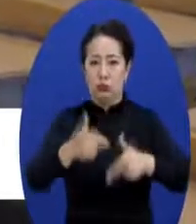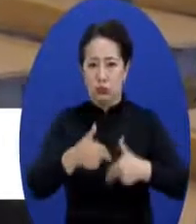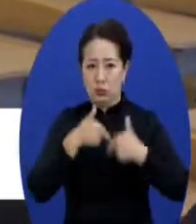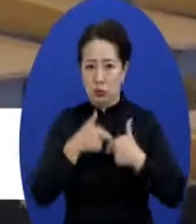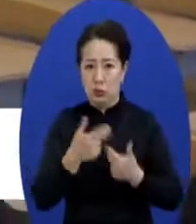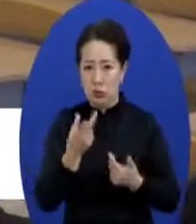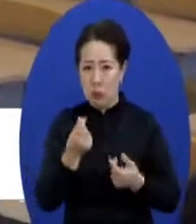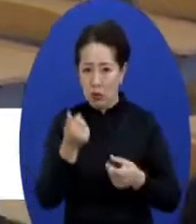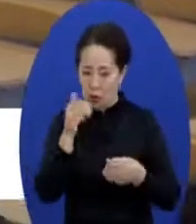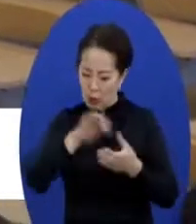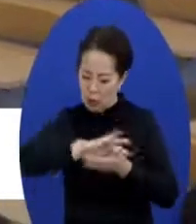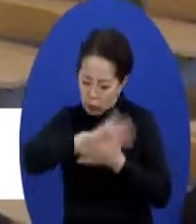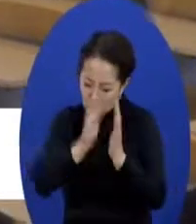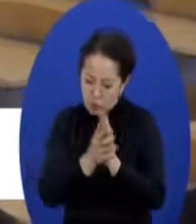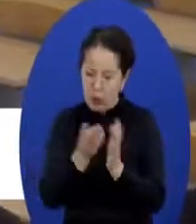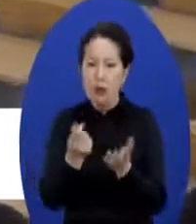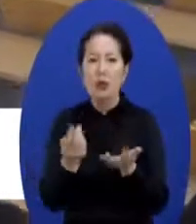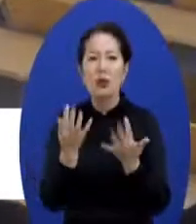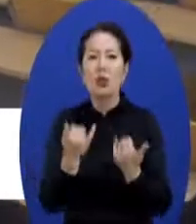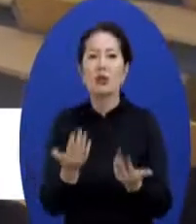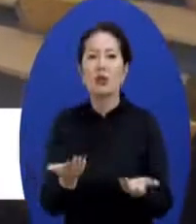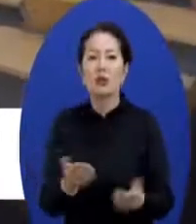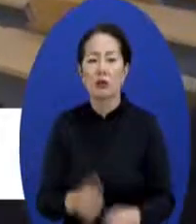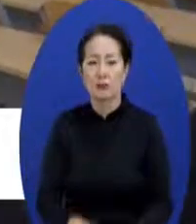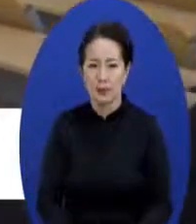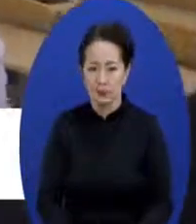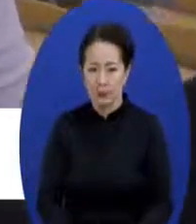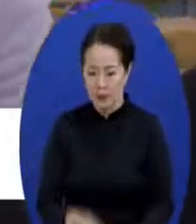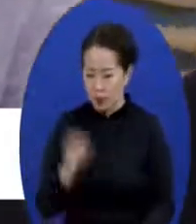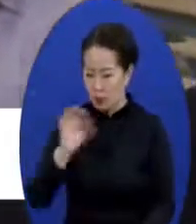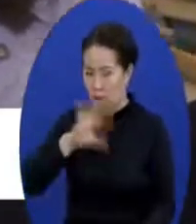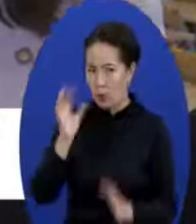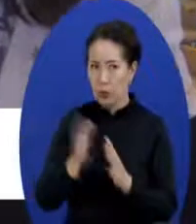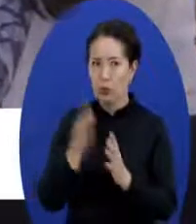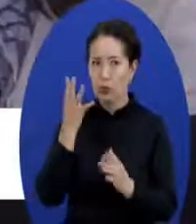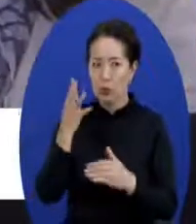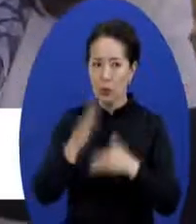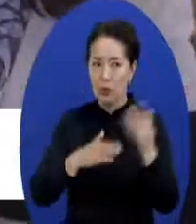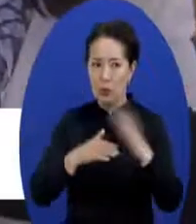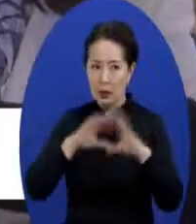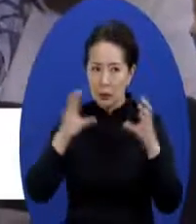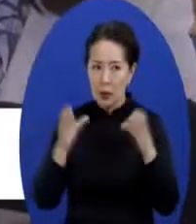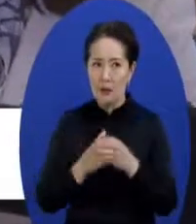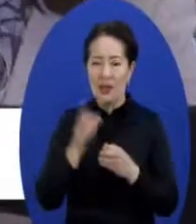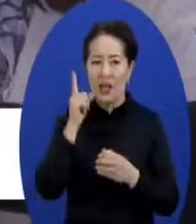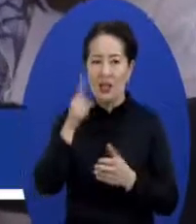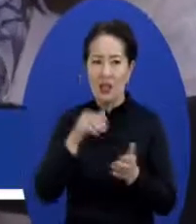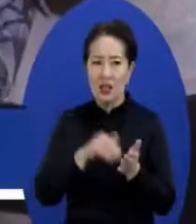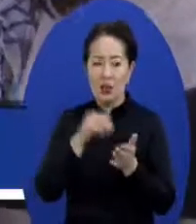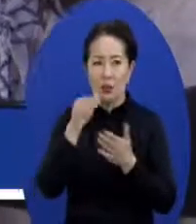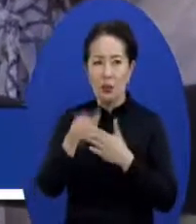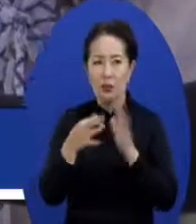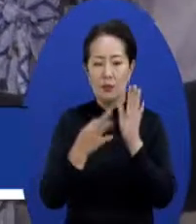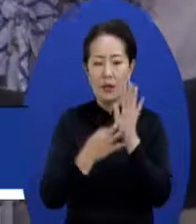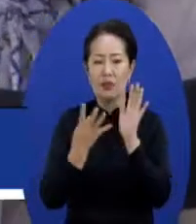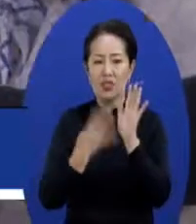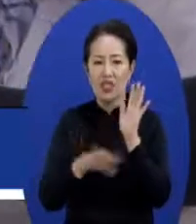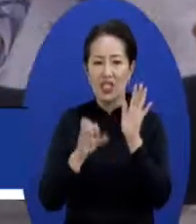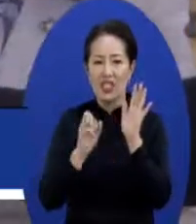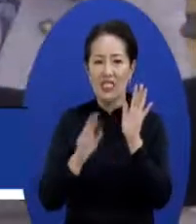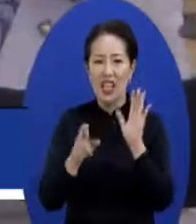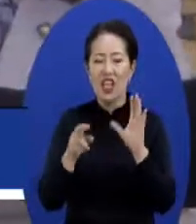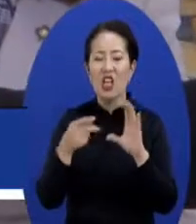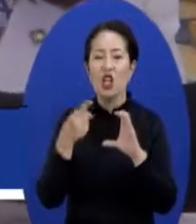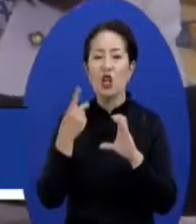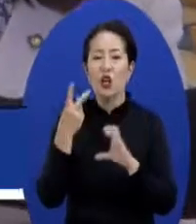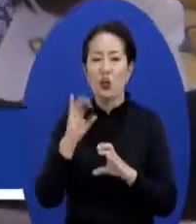Тэгээ яг мөнгөн дүнгээр хэмжээл одоо энэ хэдээр явж байна. Яг ер нь бол энэ дөрвөн барилга нийлээд тэрбум 890 сая иен гэж байгаа.